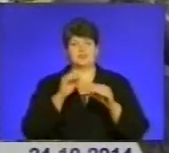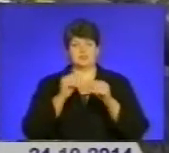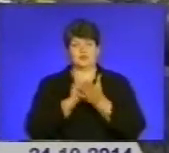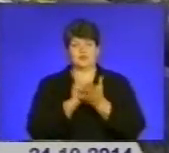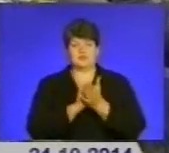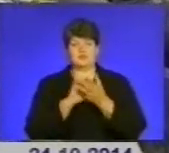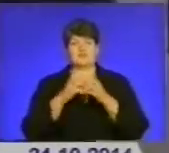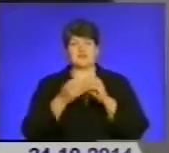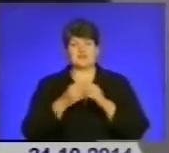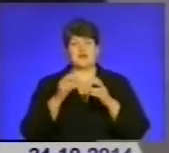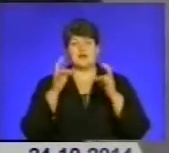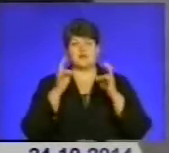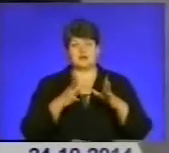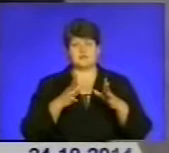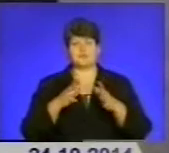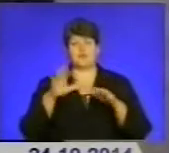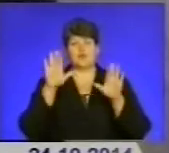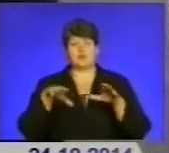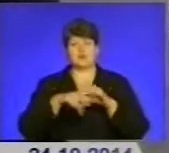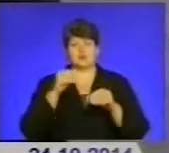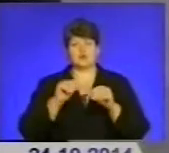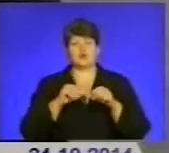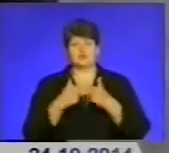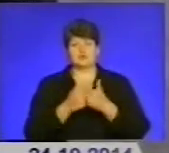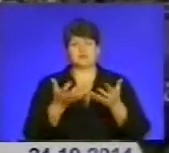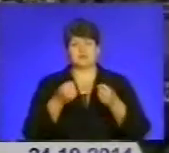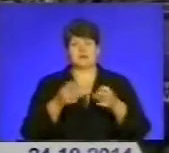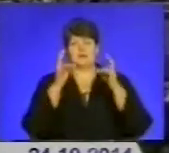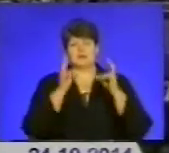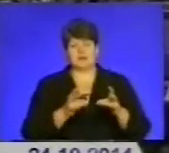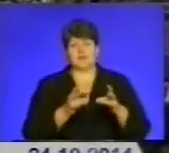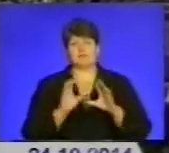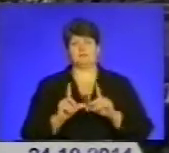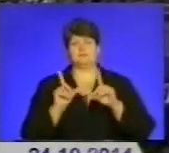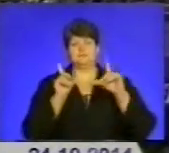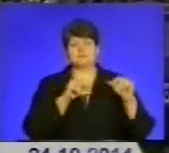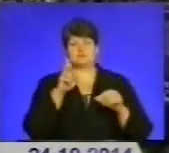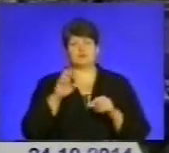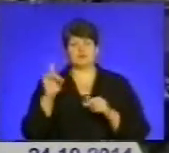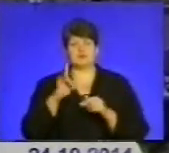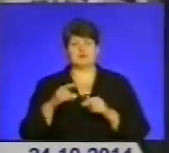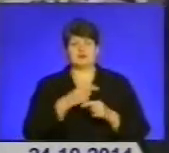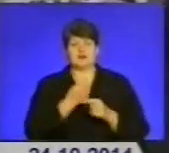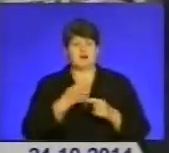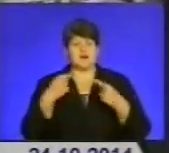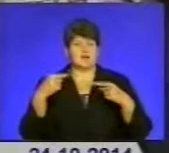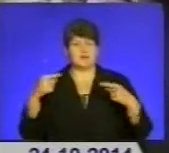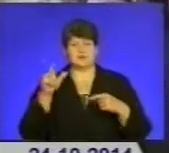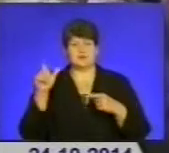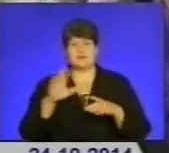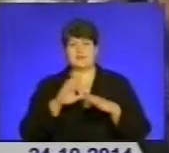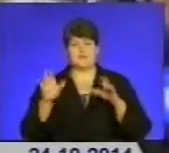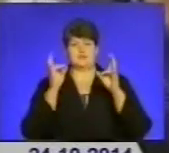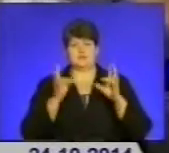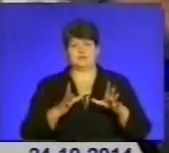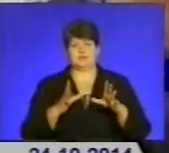голова комісії отримала травми. Її доправили у Зборівську районну лікарню. Інші члени комісії та водій не постраждали. Бюлетні зразу